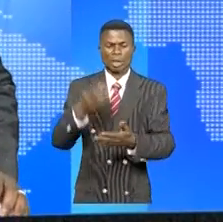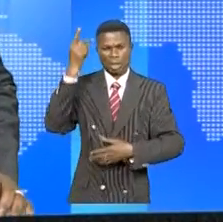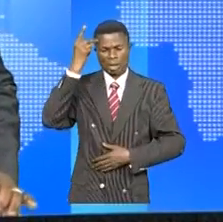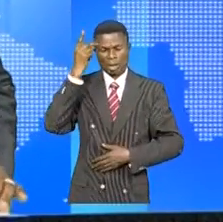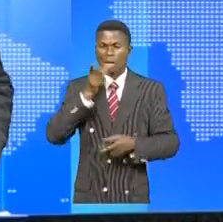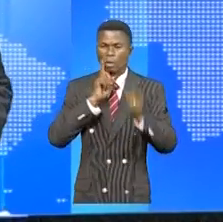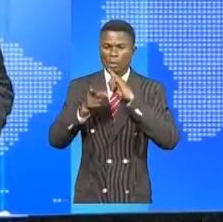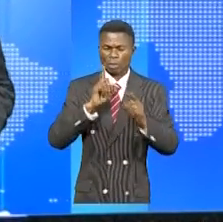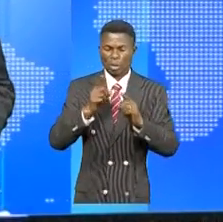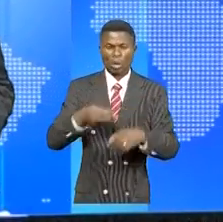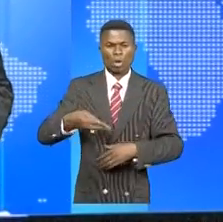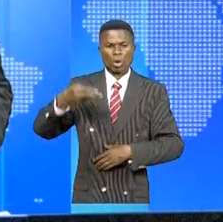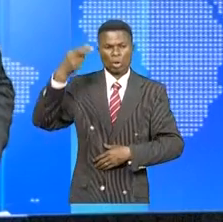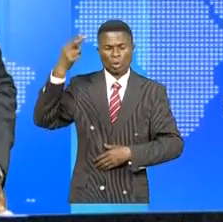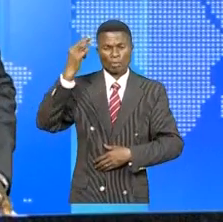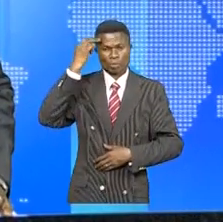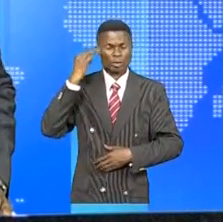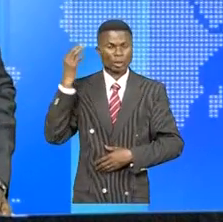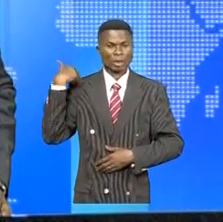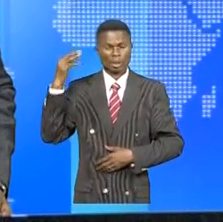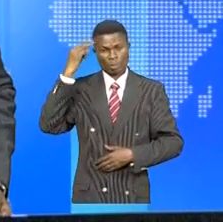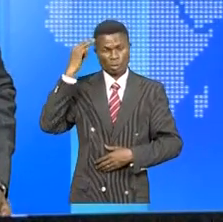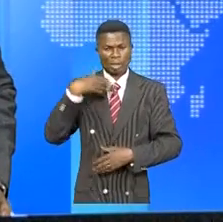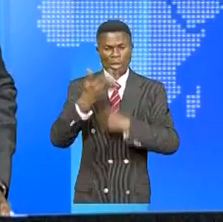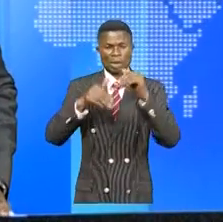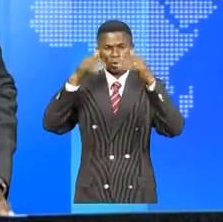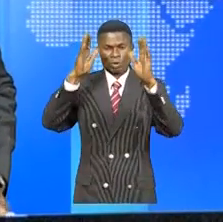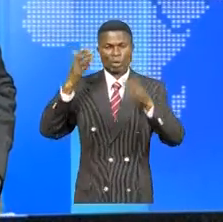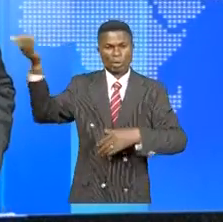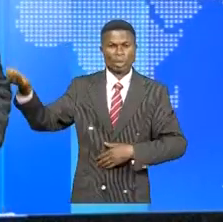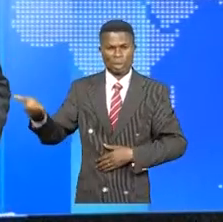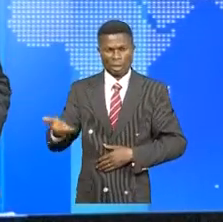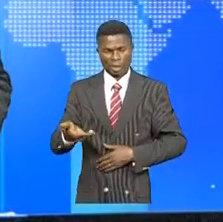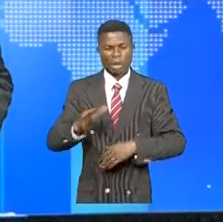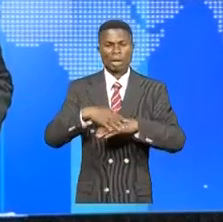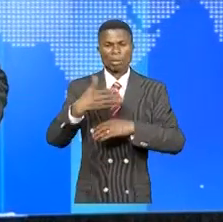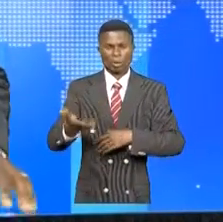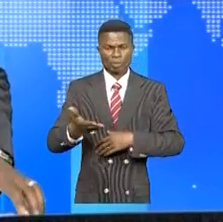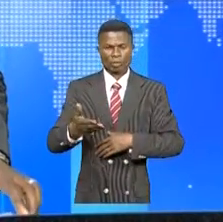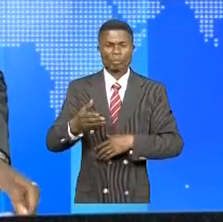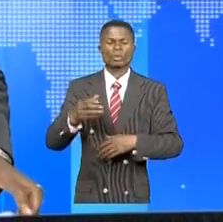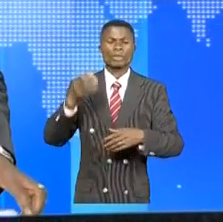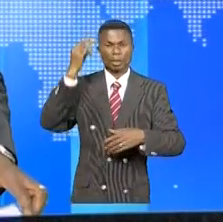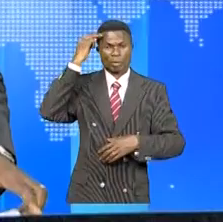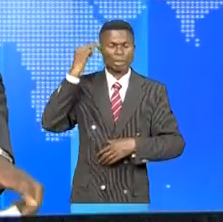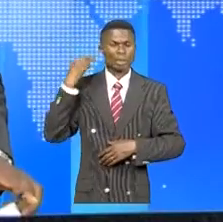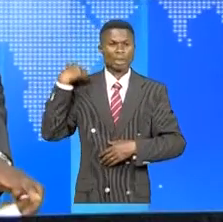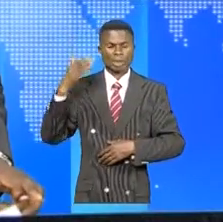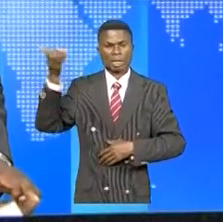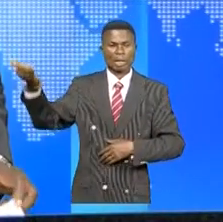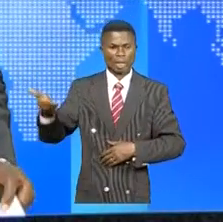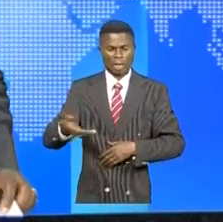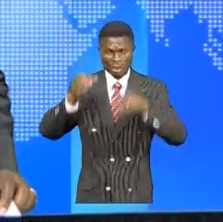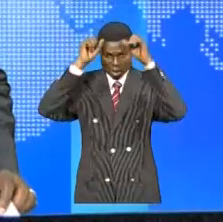des échanges au plus haut niveau. La ministre d'État, ministre des Affaires étrangères, l'a reçue. Peu après, Marie Toumba Zeza a également accueilli